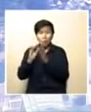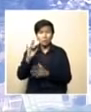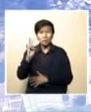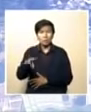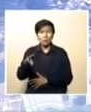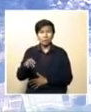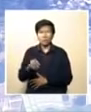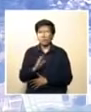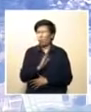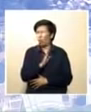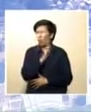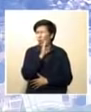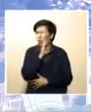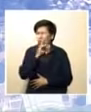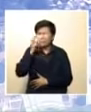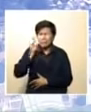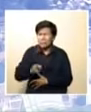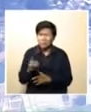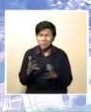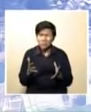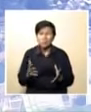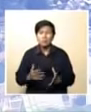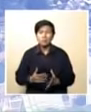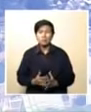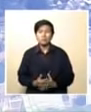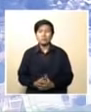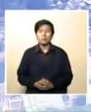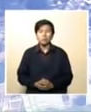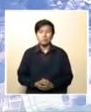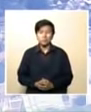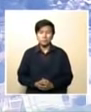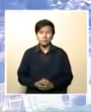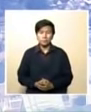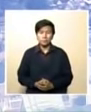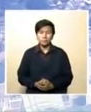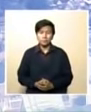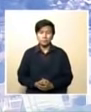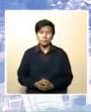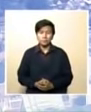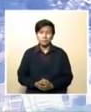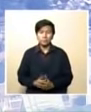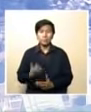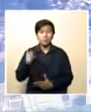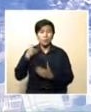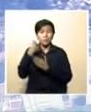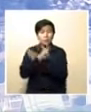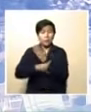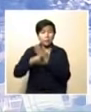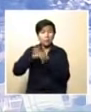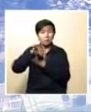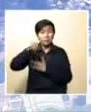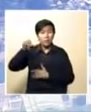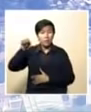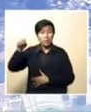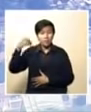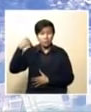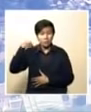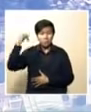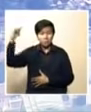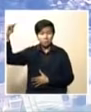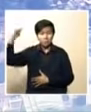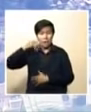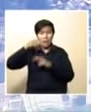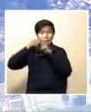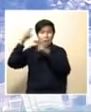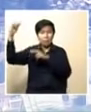ลนด์แล้วเราก็มีมาตรการดูแลควอรันทีนคนเหล่านี้เช่นเดียวกับกรณีคนไทยจ